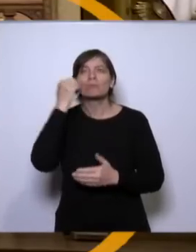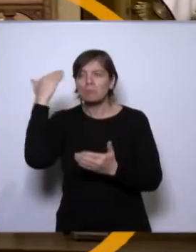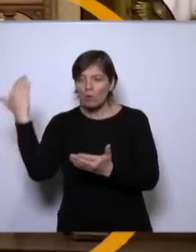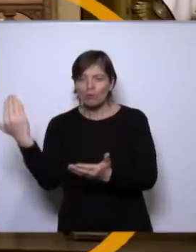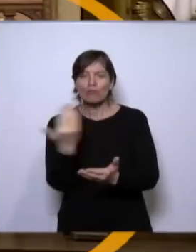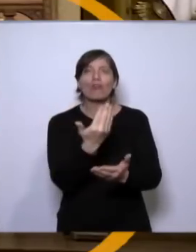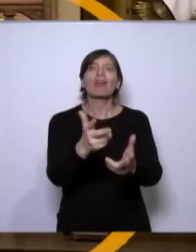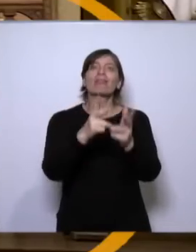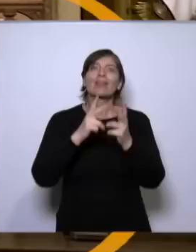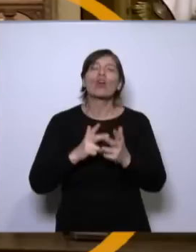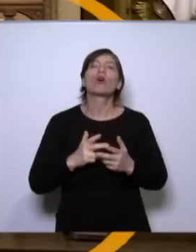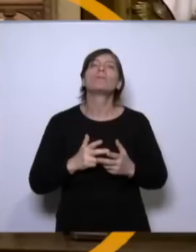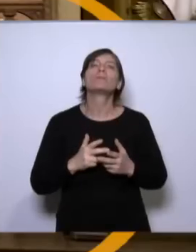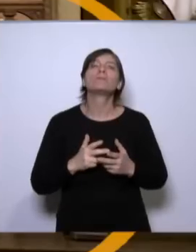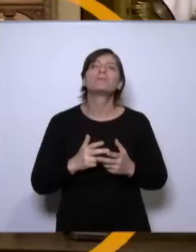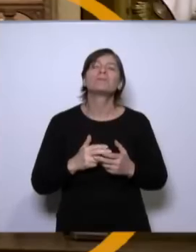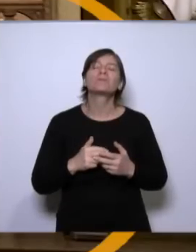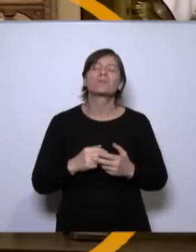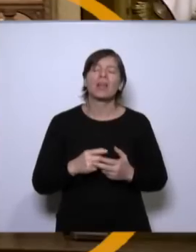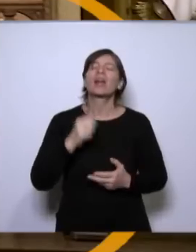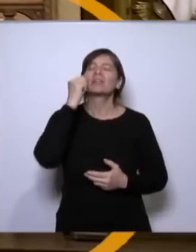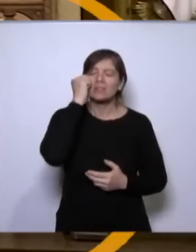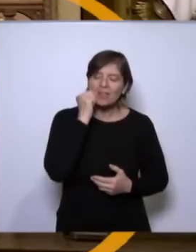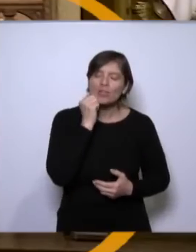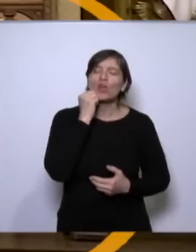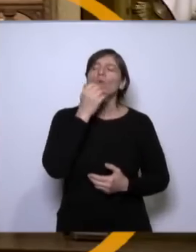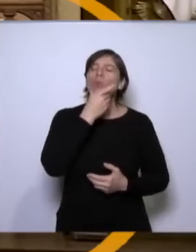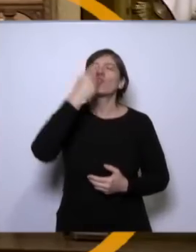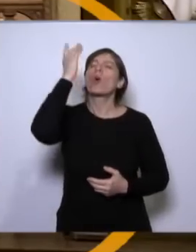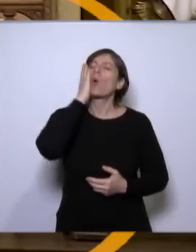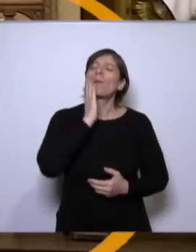주님께서는 모세 앞을 지나가며 선포하셨다.